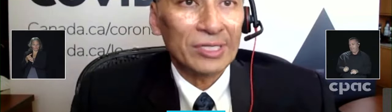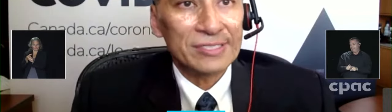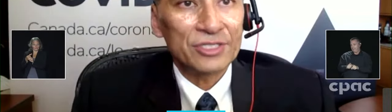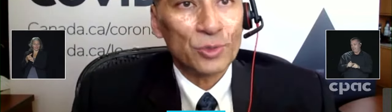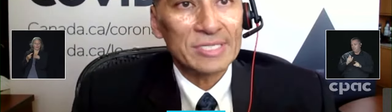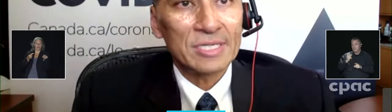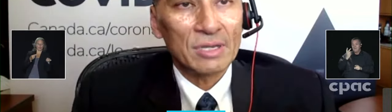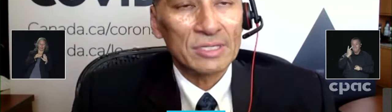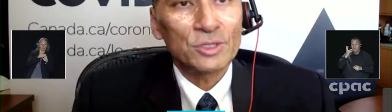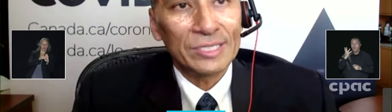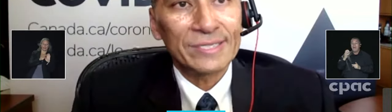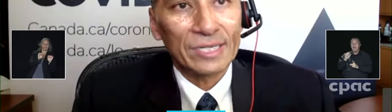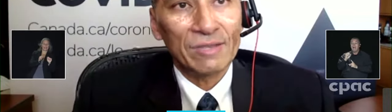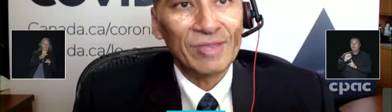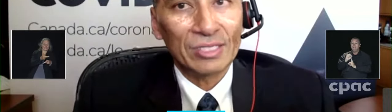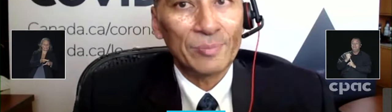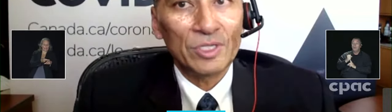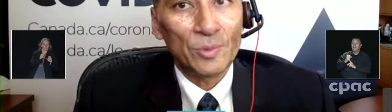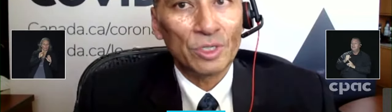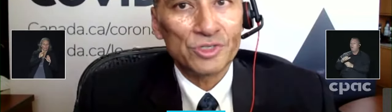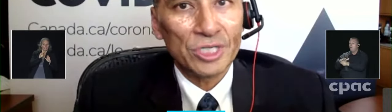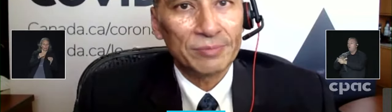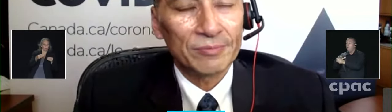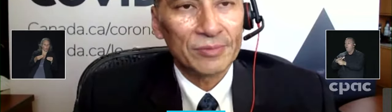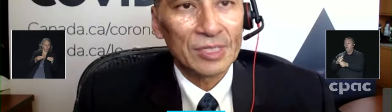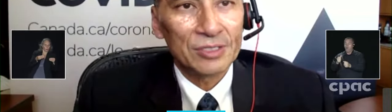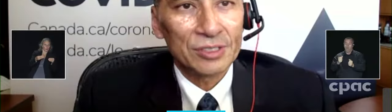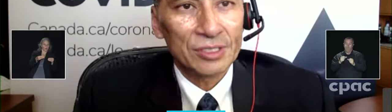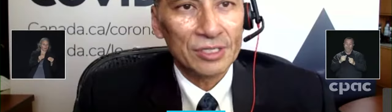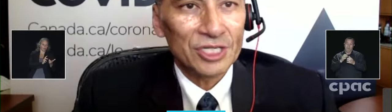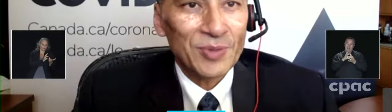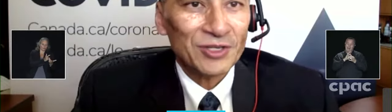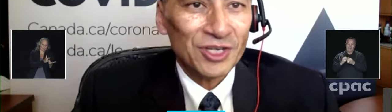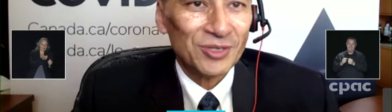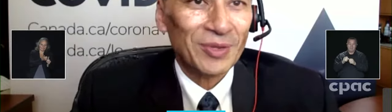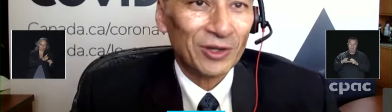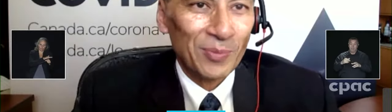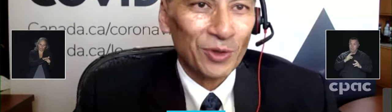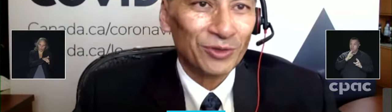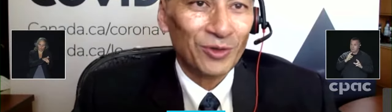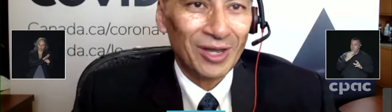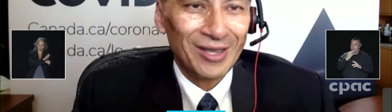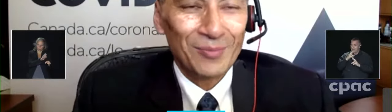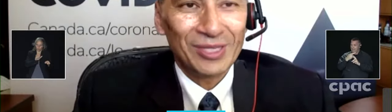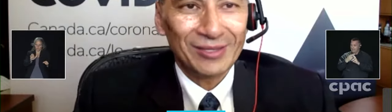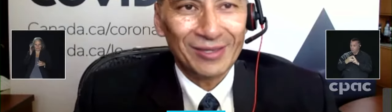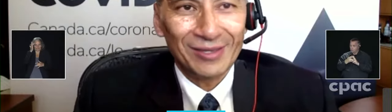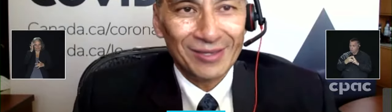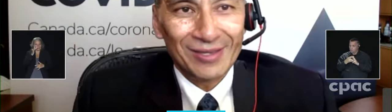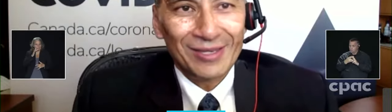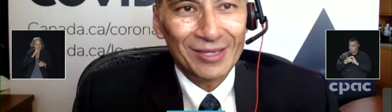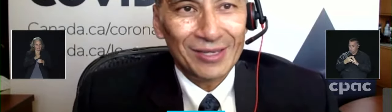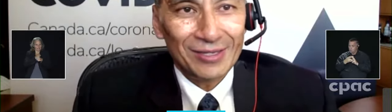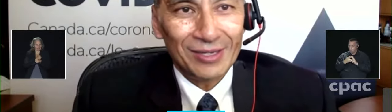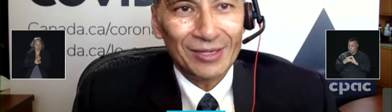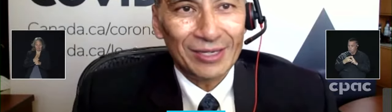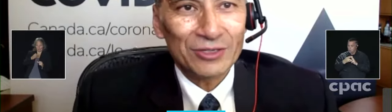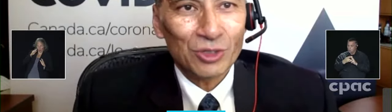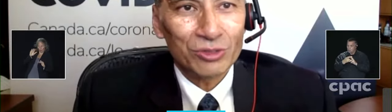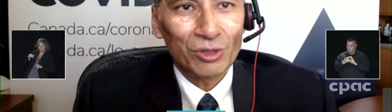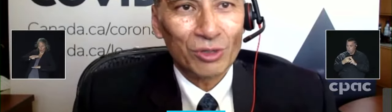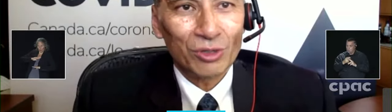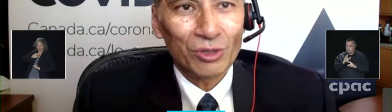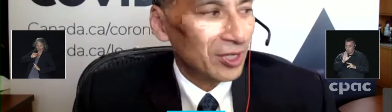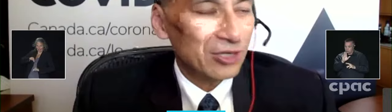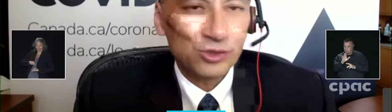examinant c'est quoi la situation sur le terrain avec l'épidémiologie. J'espère que j'ai bien répondu. Peut-être